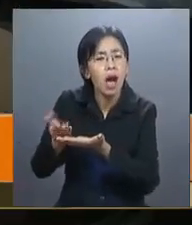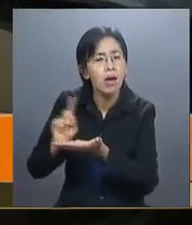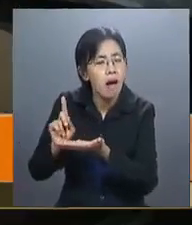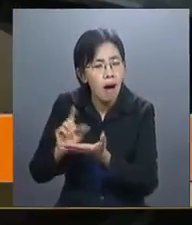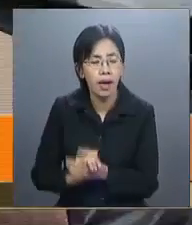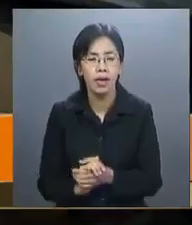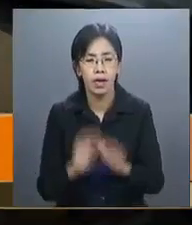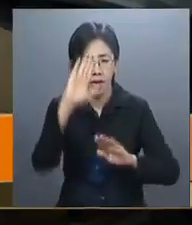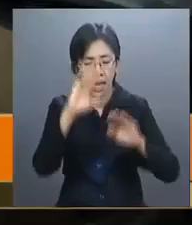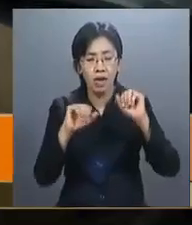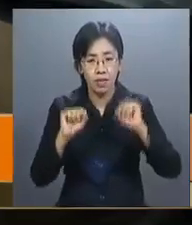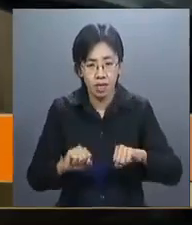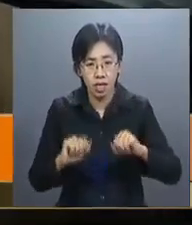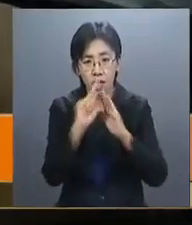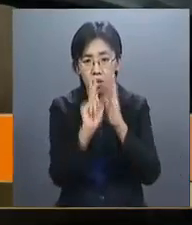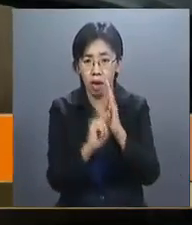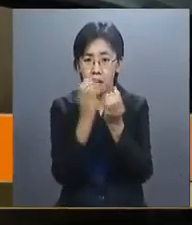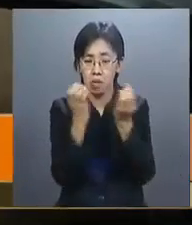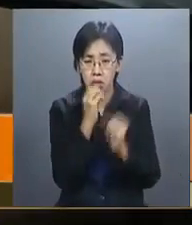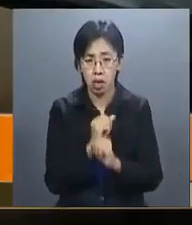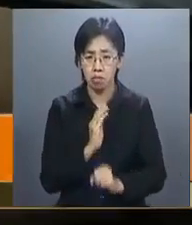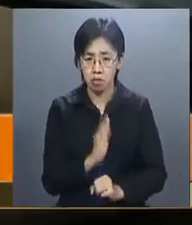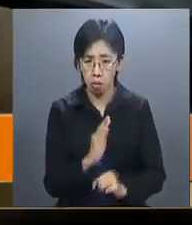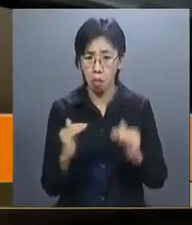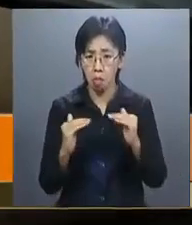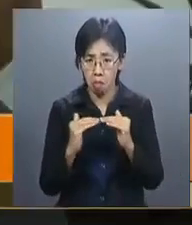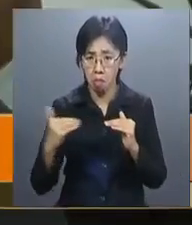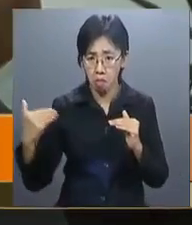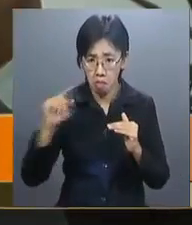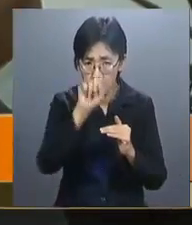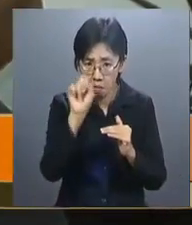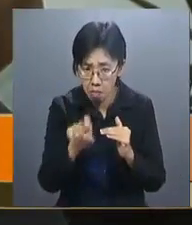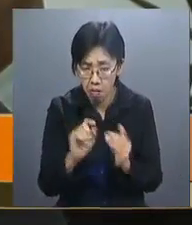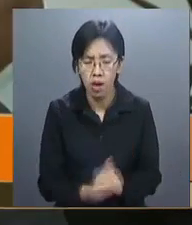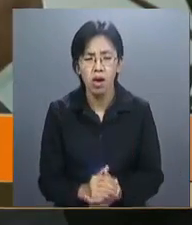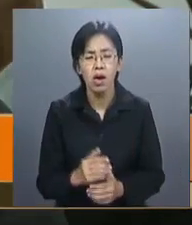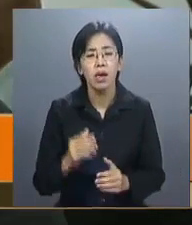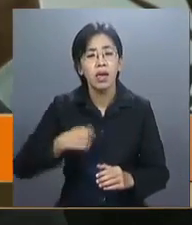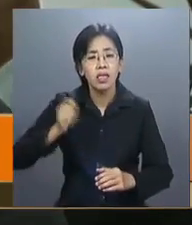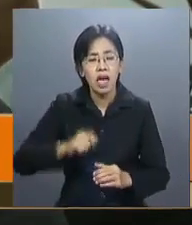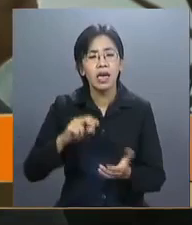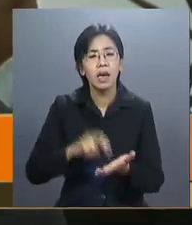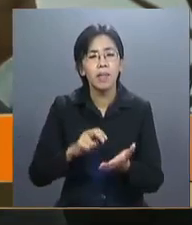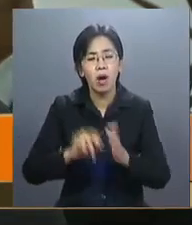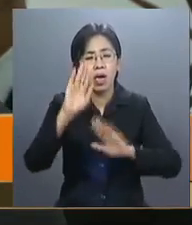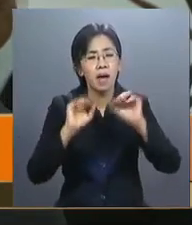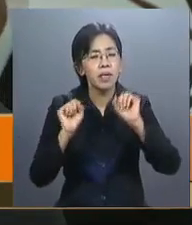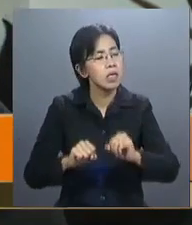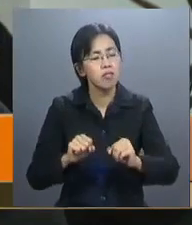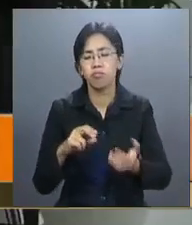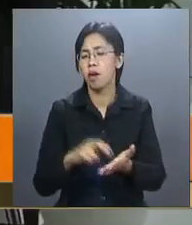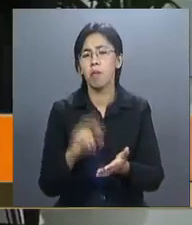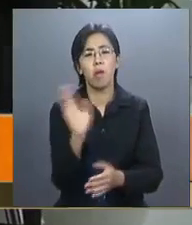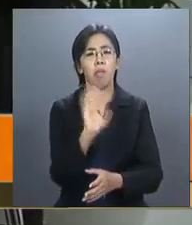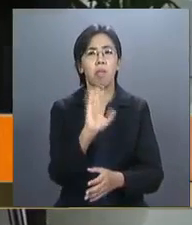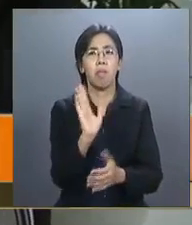างรัฐธรรมนูญเป็นไปด้วยความสุจริตหรือไม่และขอให้ศาลเพิกถอนประกาศรับรองผลการออกเสียงประชามติโด